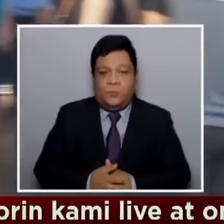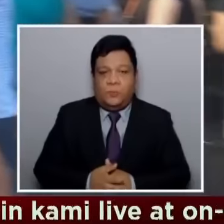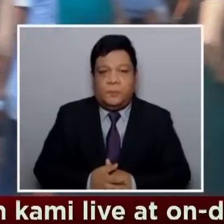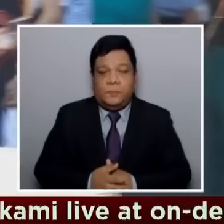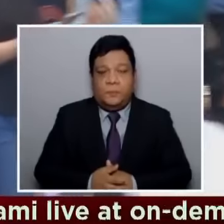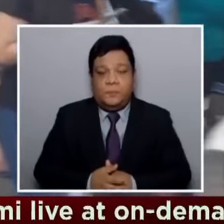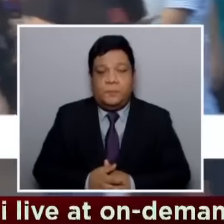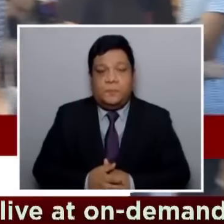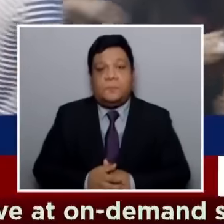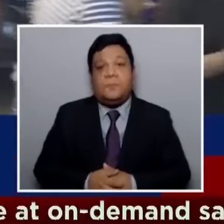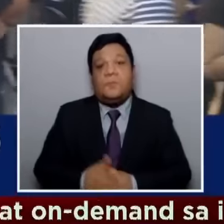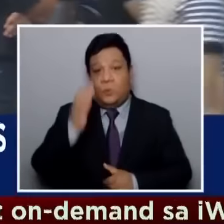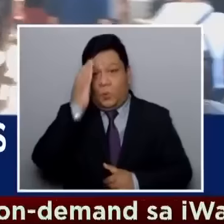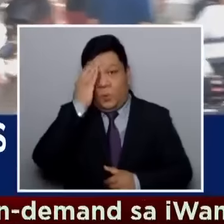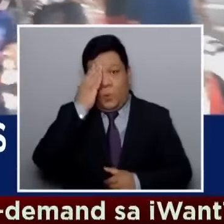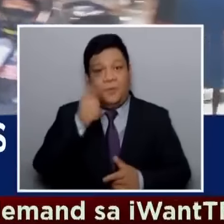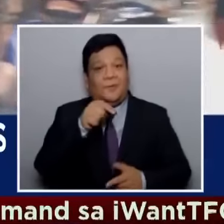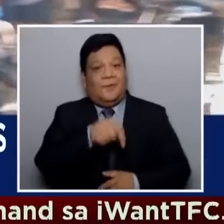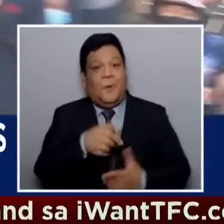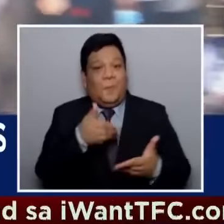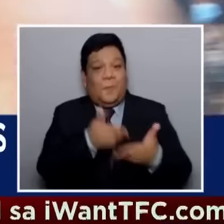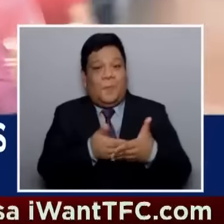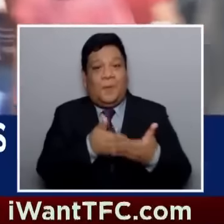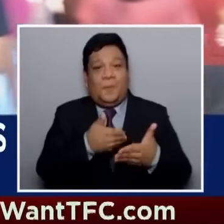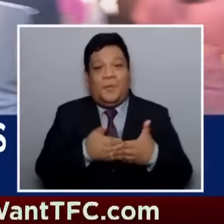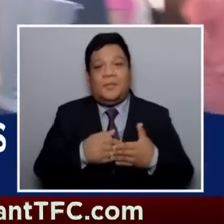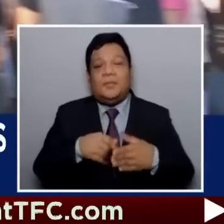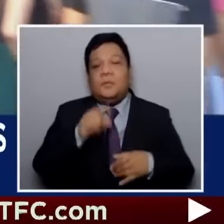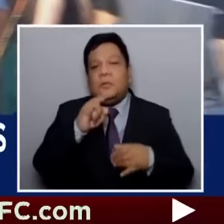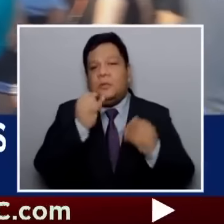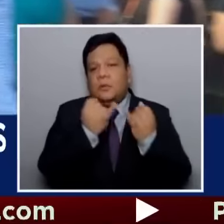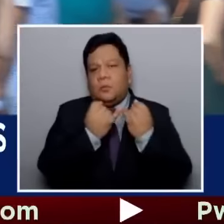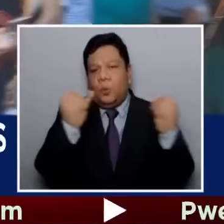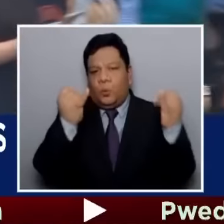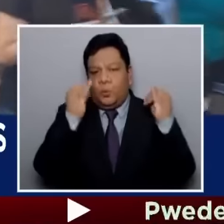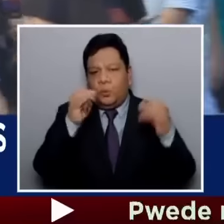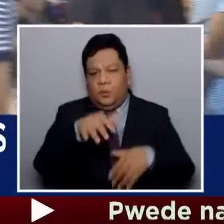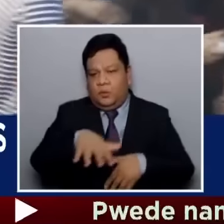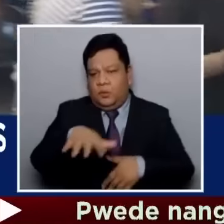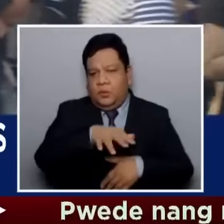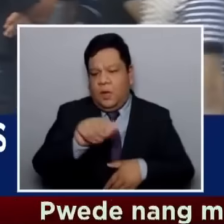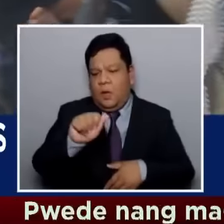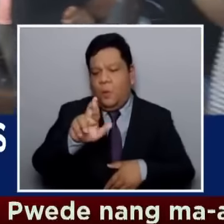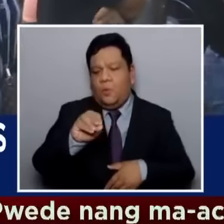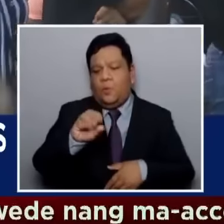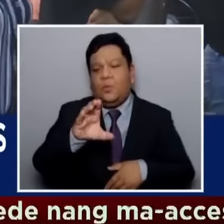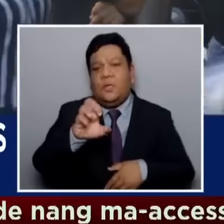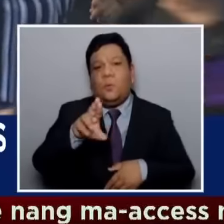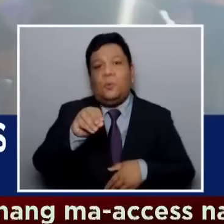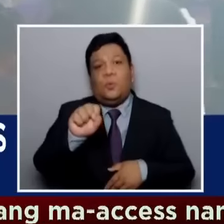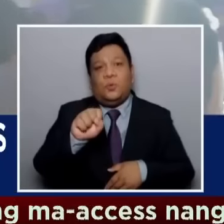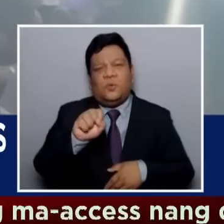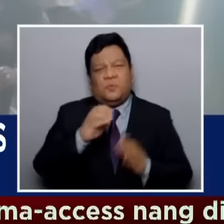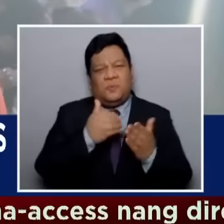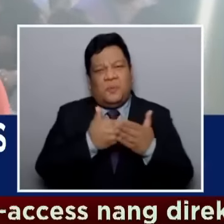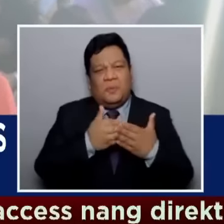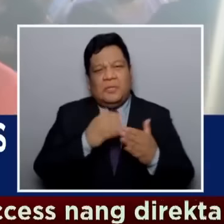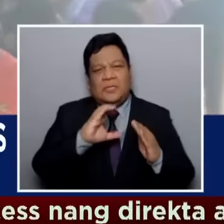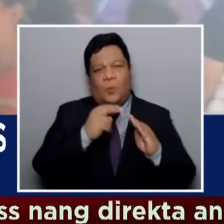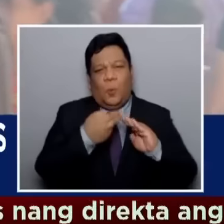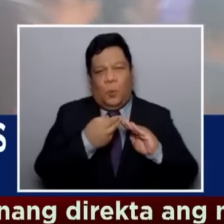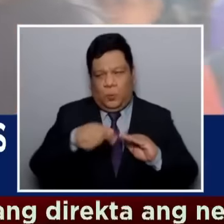Sa bangketa malapit sa tanggapan ng COMELEC sa Aroseros, Maynila, naghihintay ang ilan sa mga humahabol na magparehistro para sa barangay at